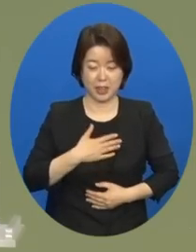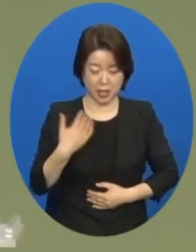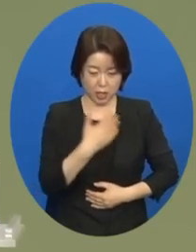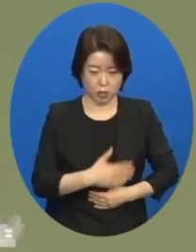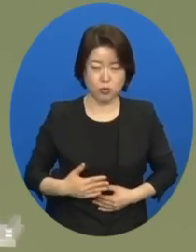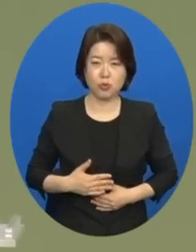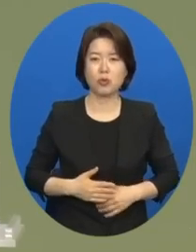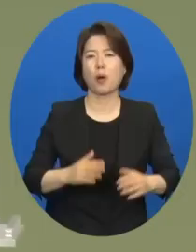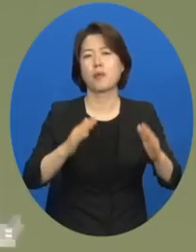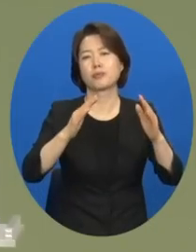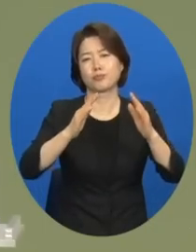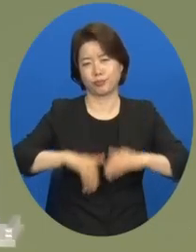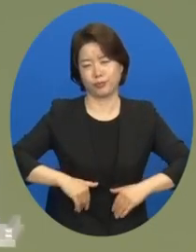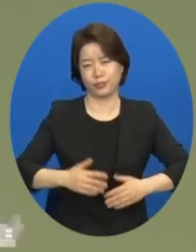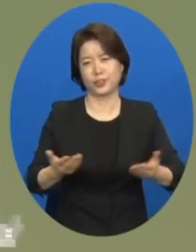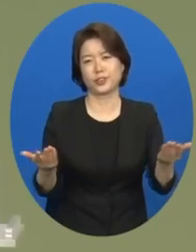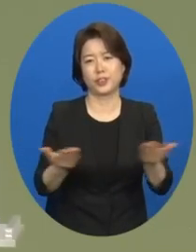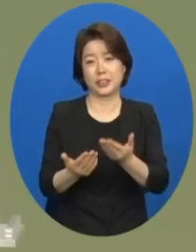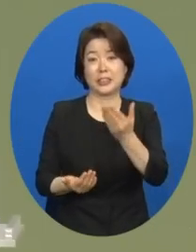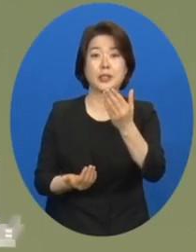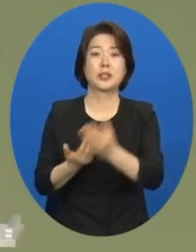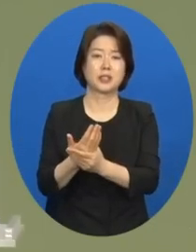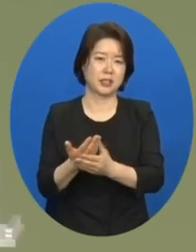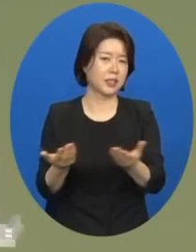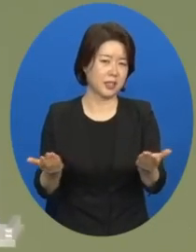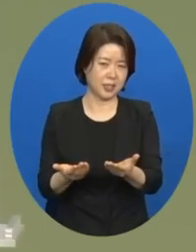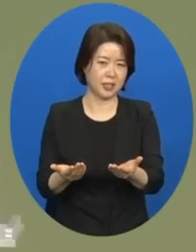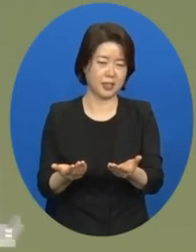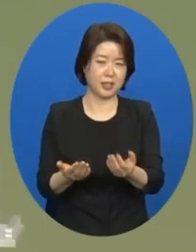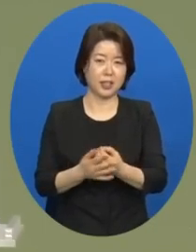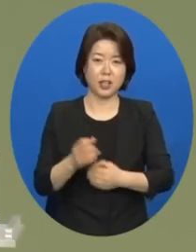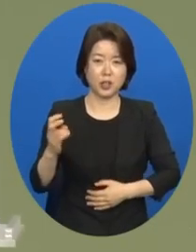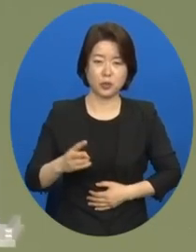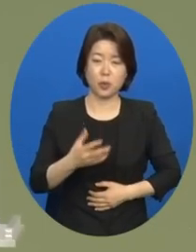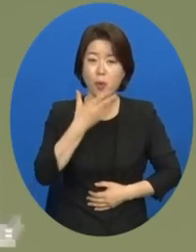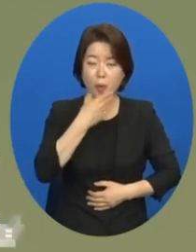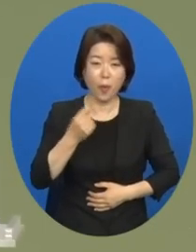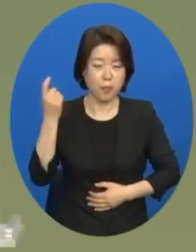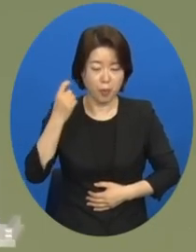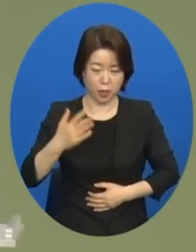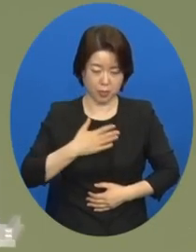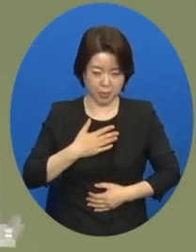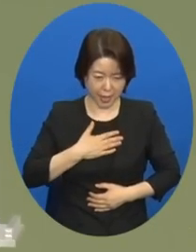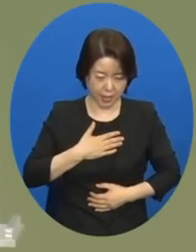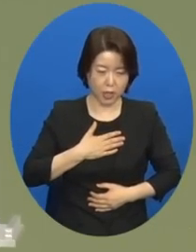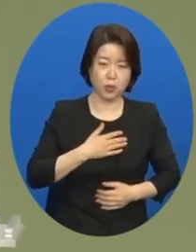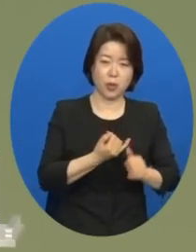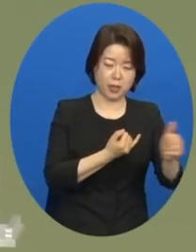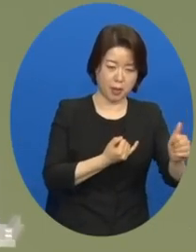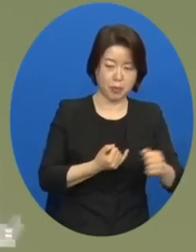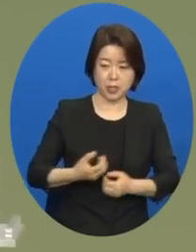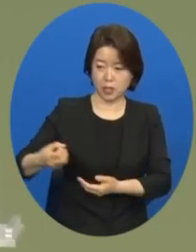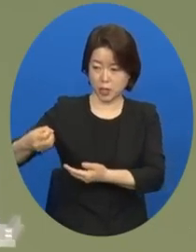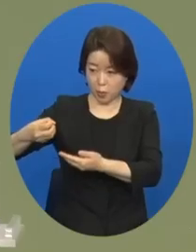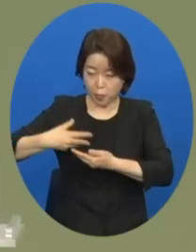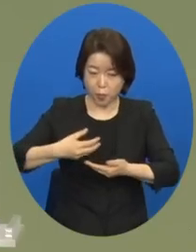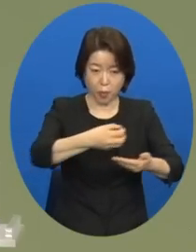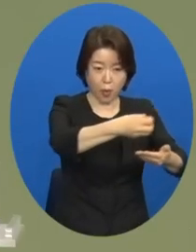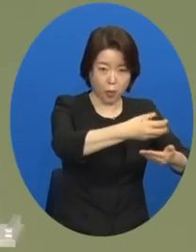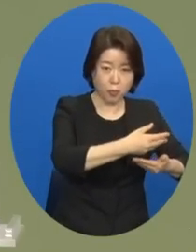육이 무너지는이 사건이 있어야 할 일이었고 복음이 나에게도 남편에게도 전파되니까